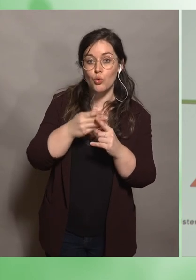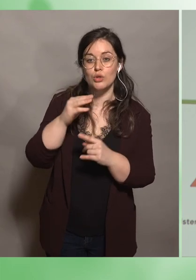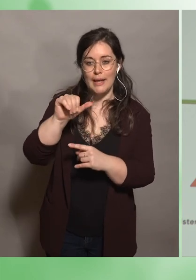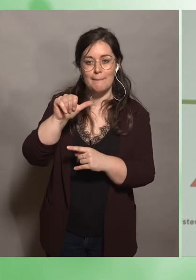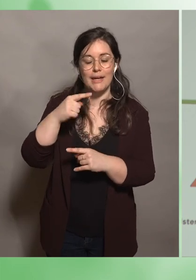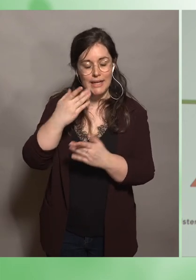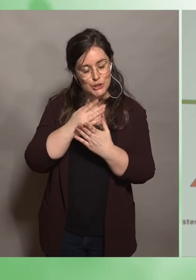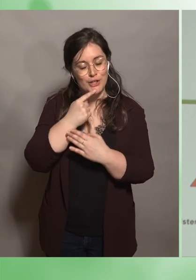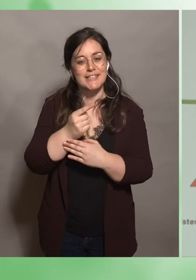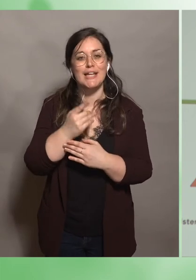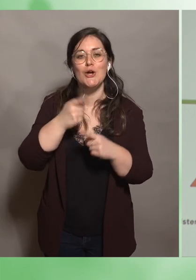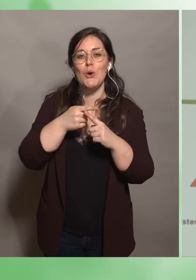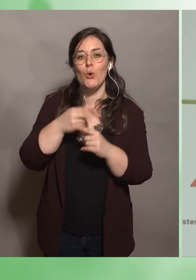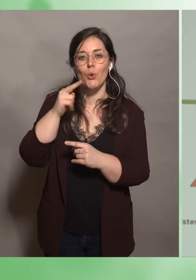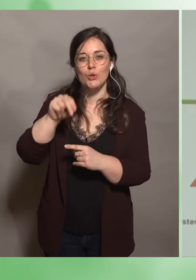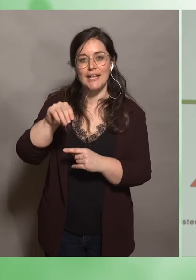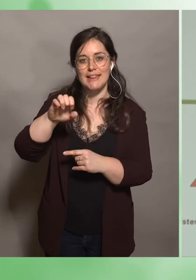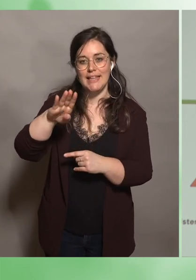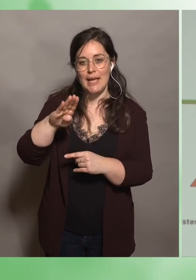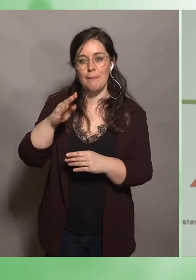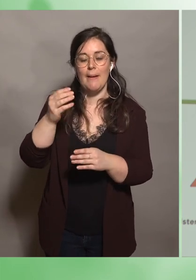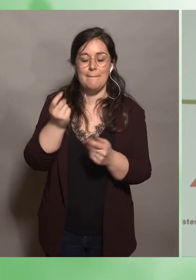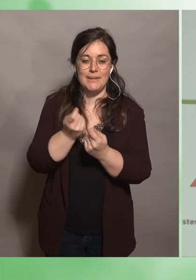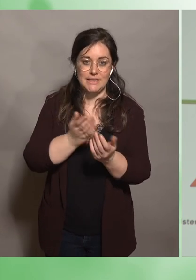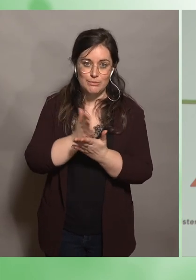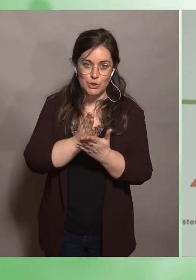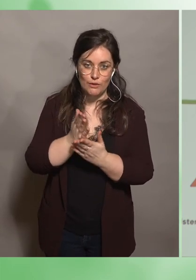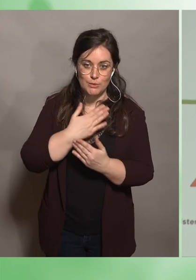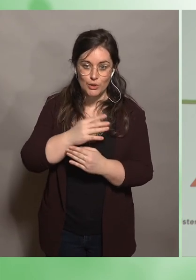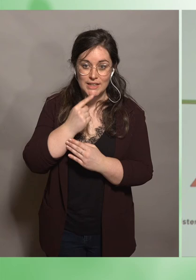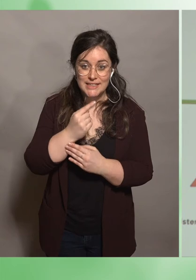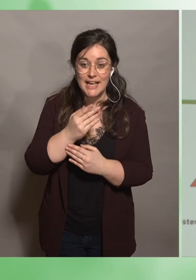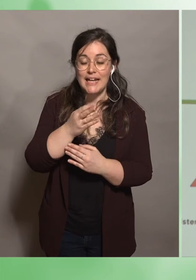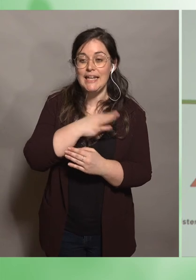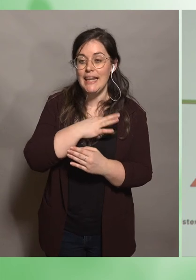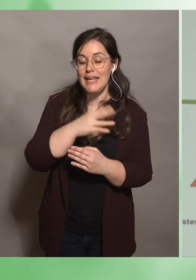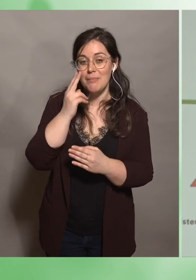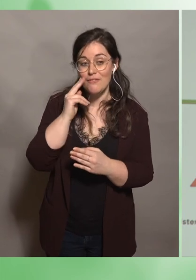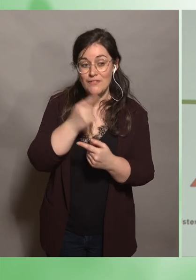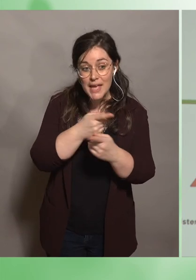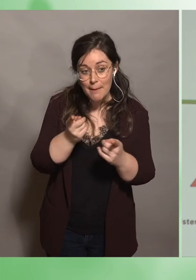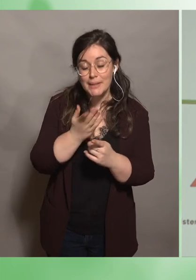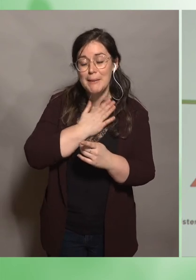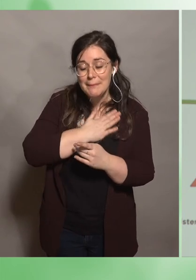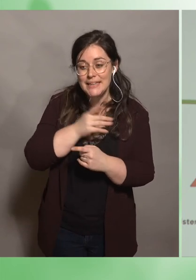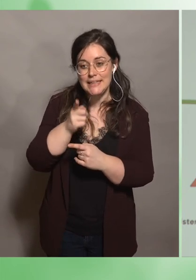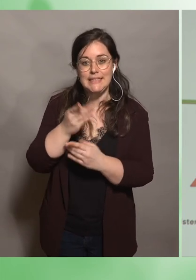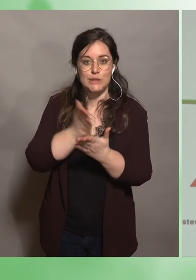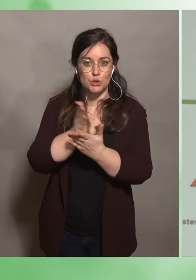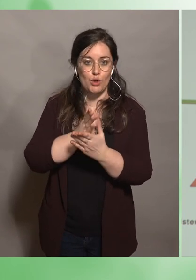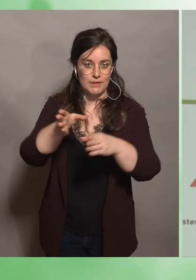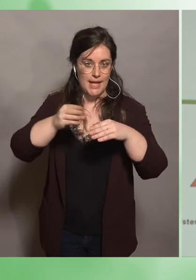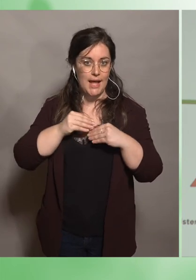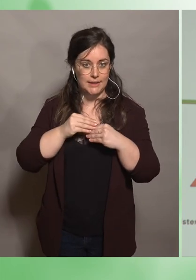habe ich schon gesagt, und das NEBA Betriebsservice erwähnen. Liebe Unternehmerinnen, liebe Unternehmer, bitte nehmt diese Services in